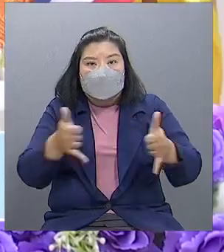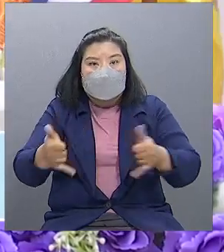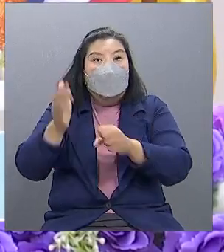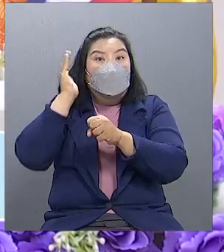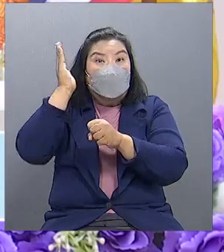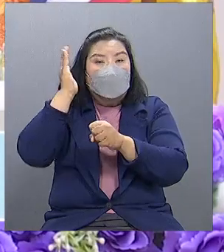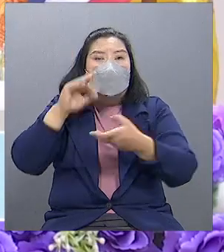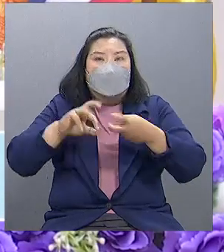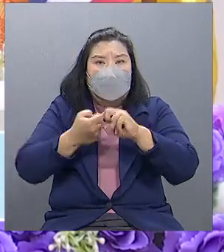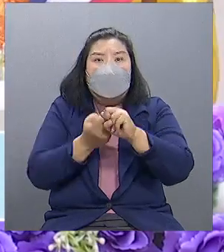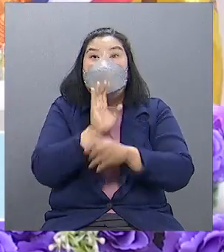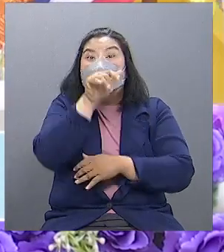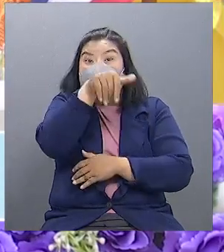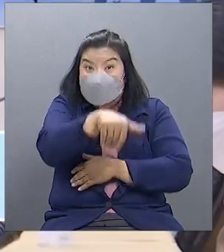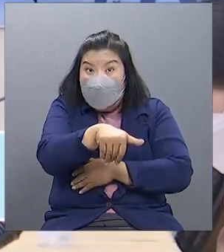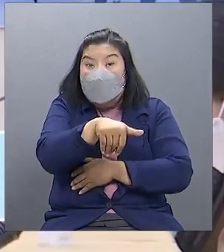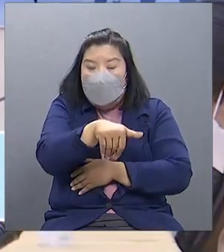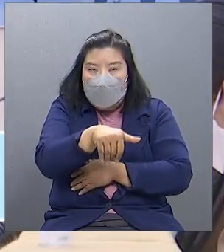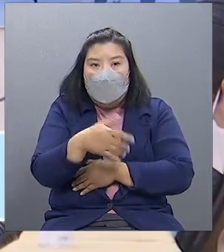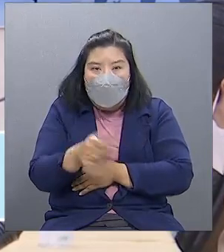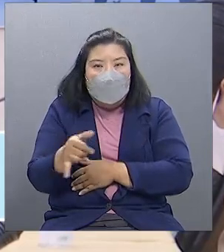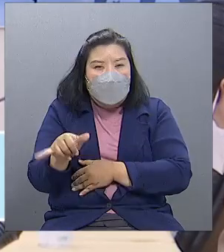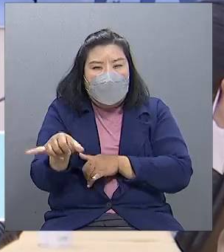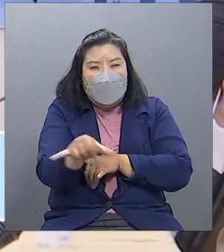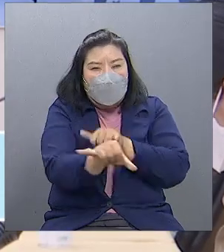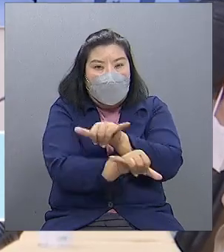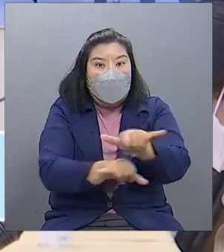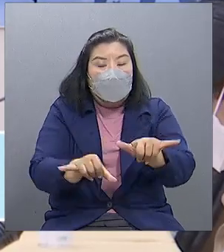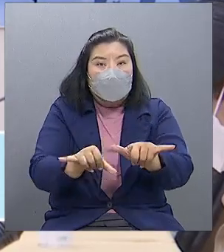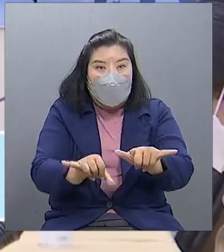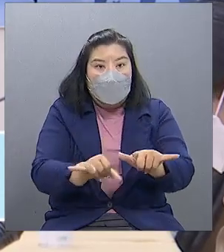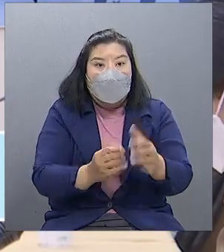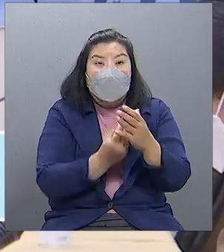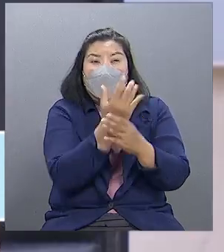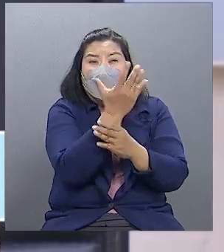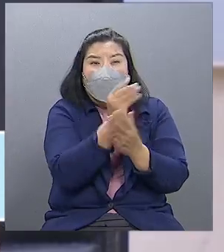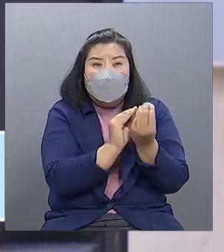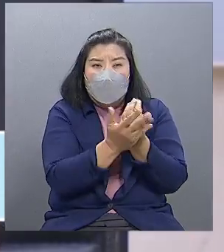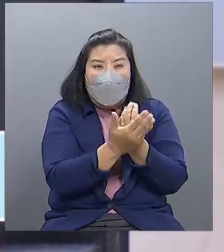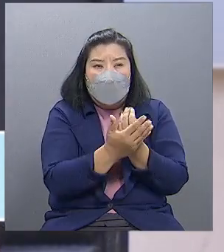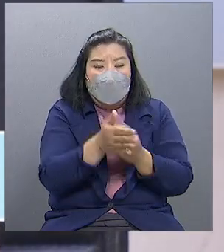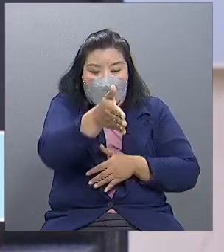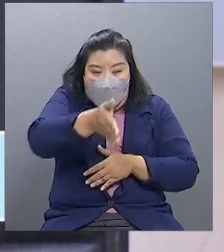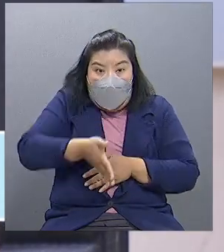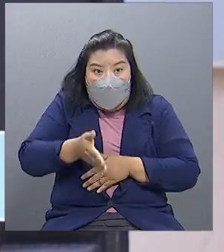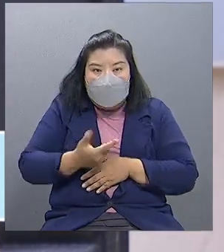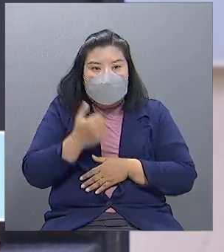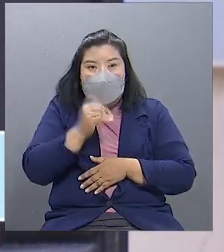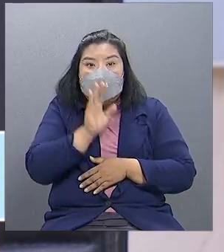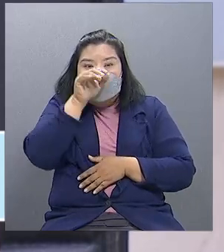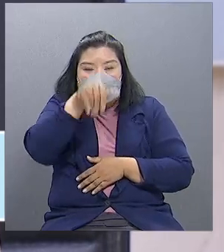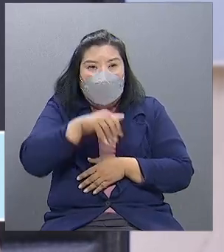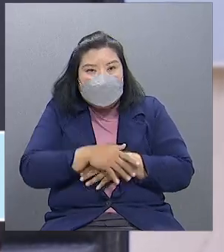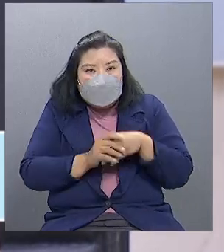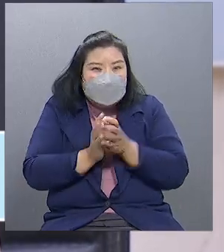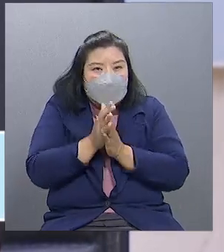้อนไปทำไรพ้นผลการเกษตของชาวบ้านที่อยู่ตามแนวปาการชนโดยกลมอุทยา มีแนการกอสร้